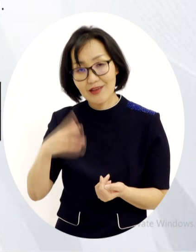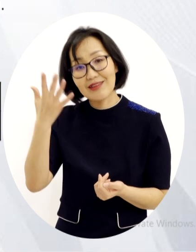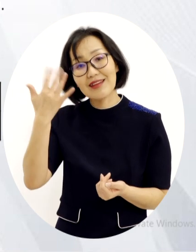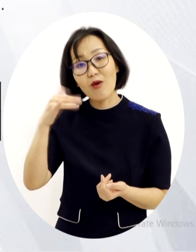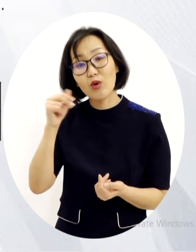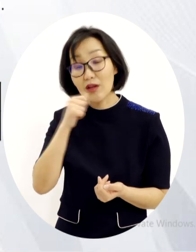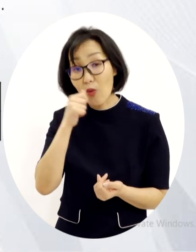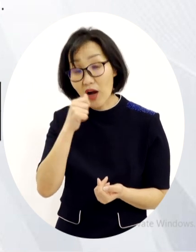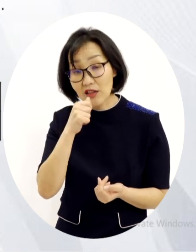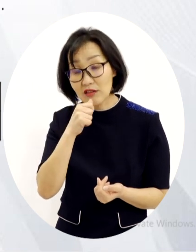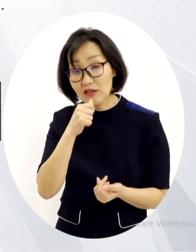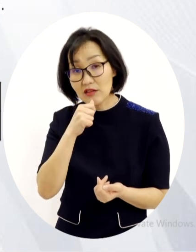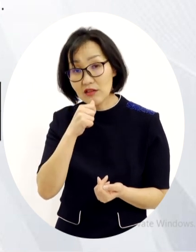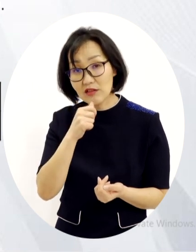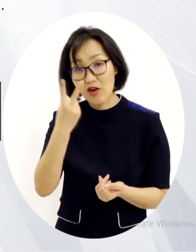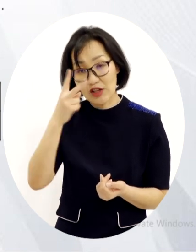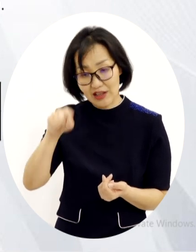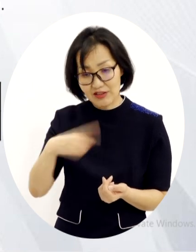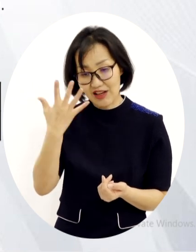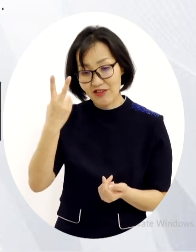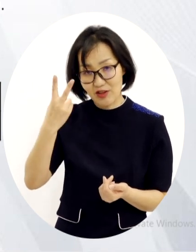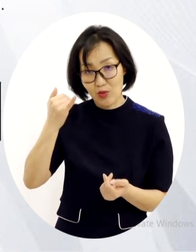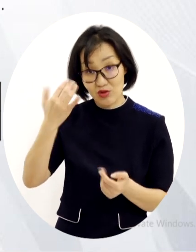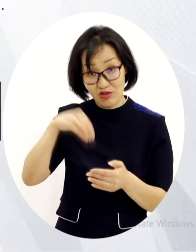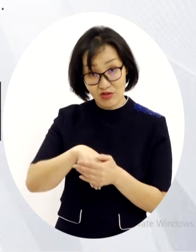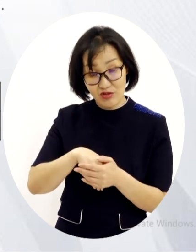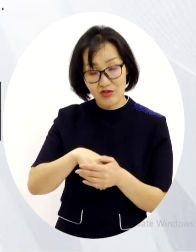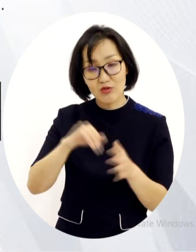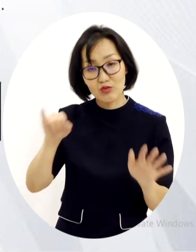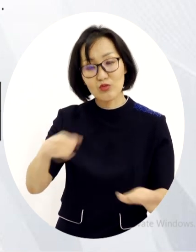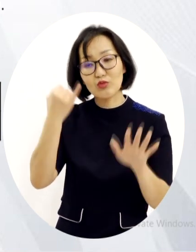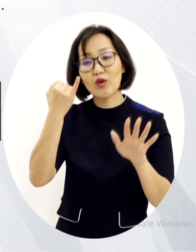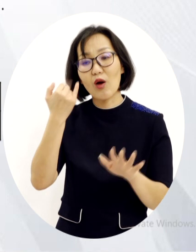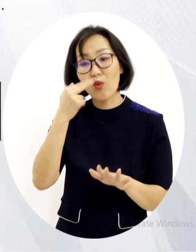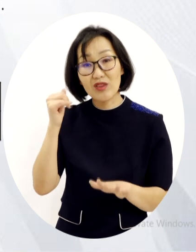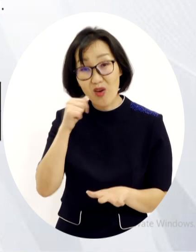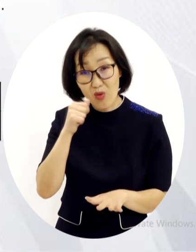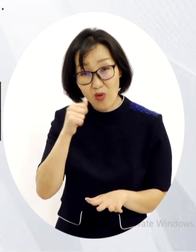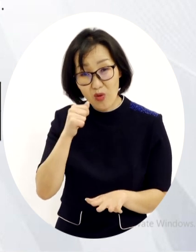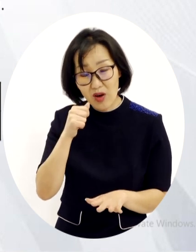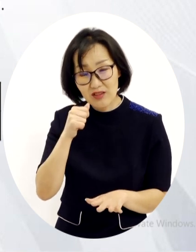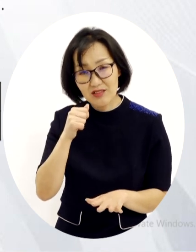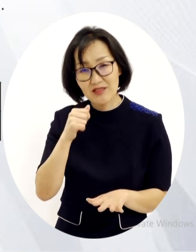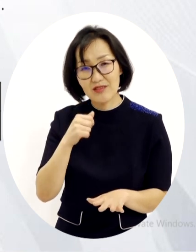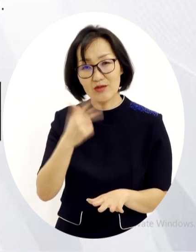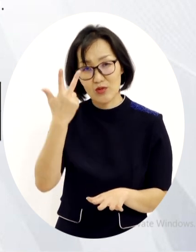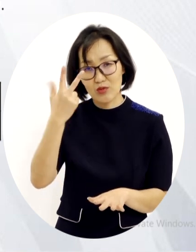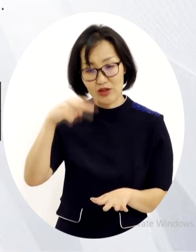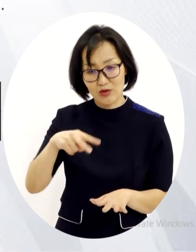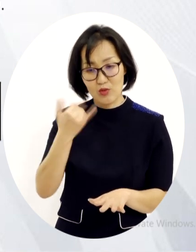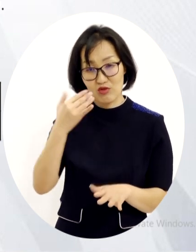литр, тав удаа угаахад 2.5 литр, 6 удаа угаахад хэдэн литр ус орох